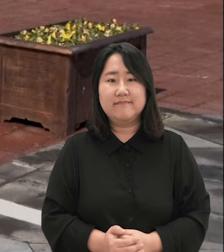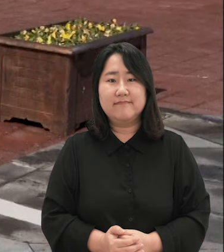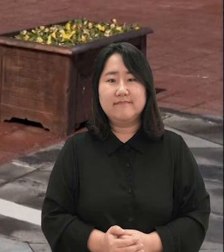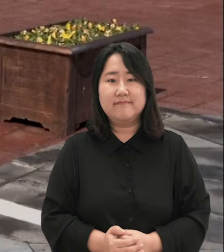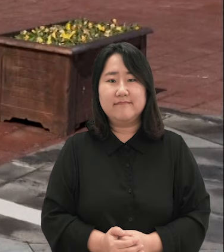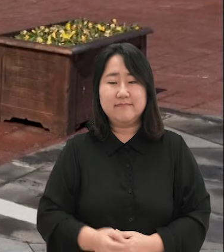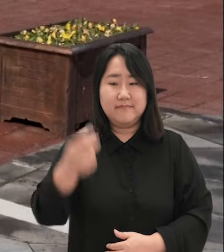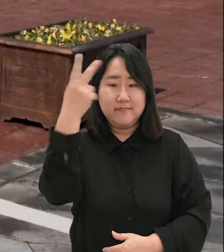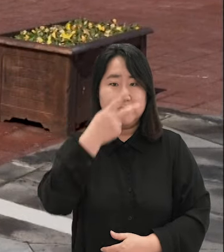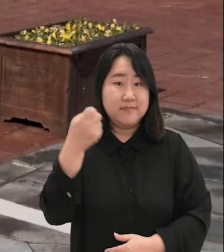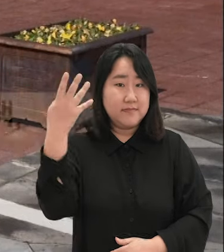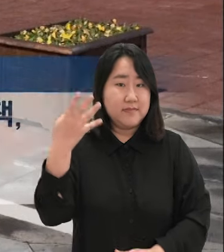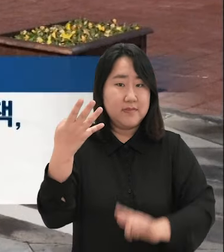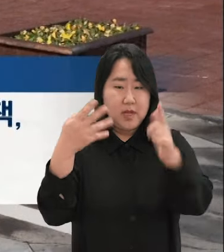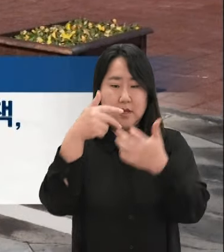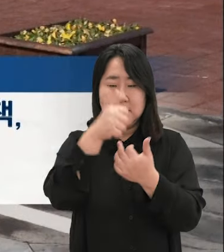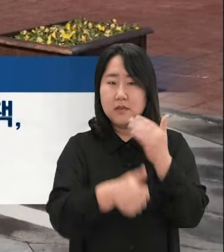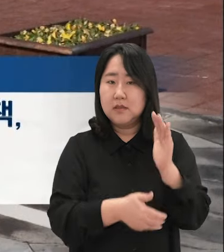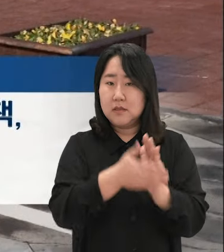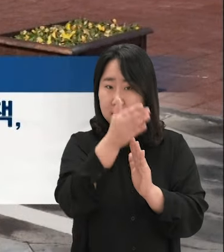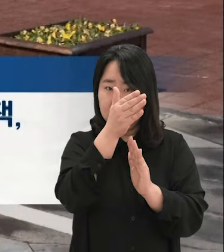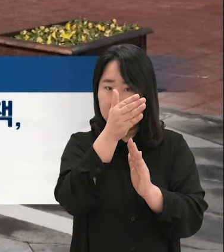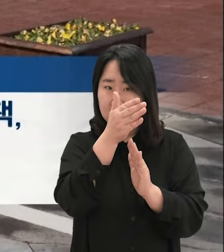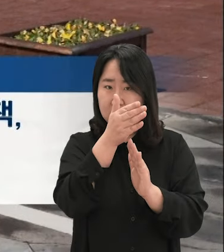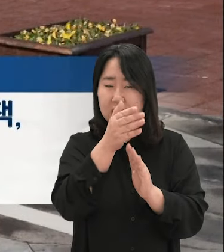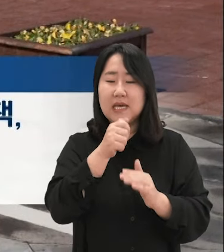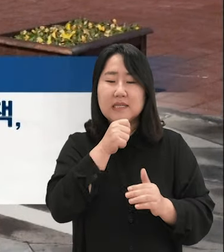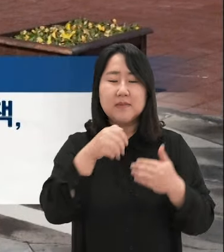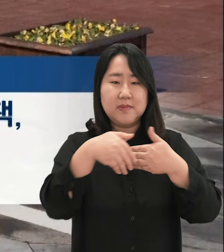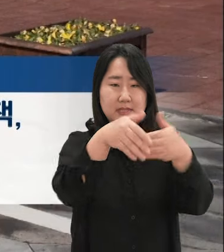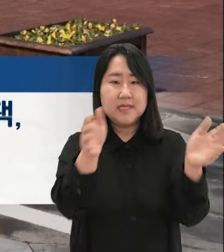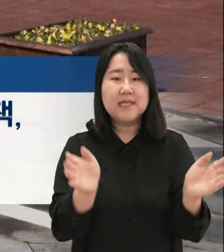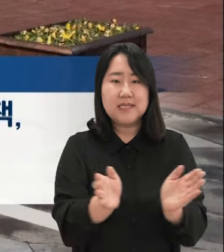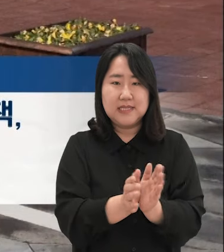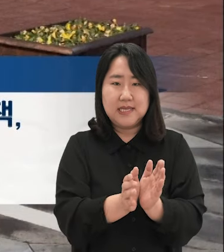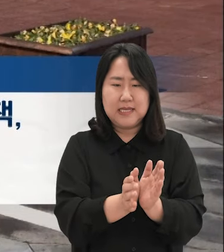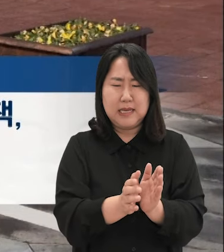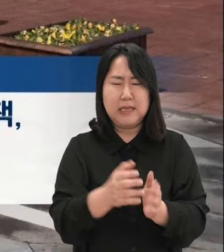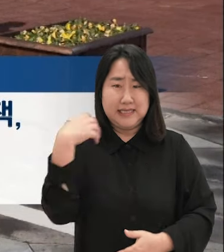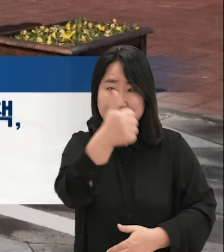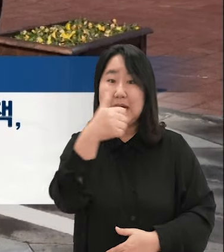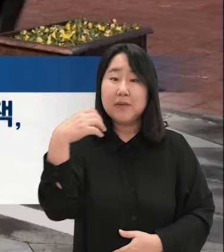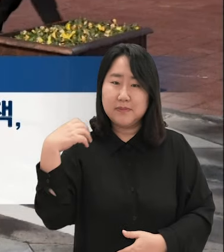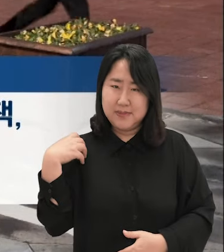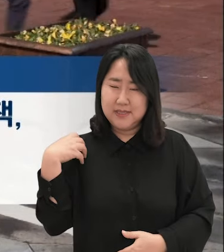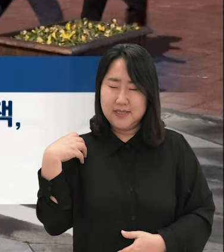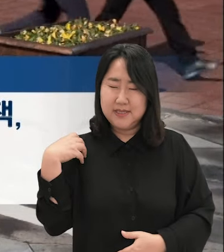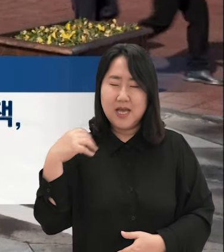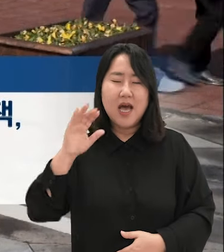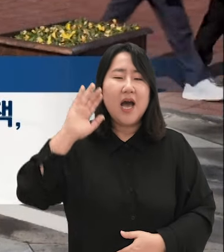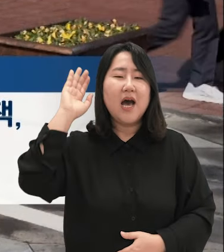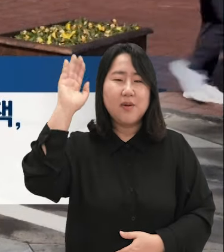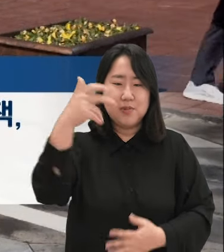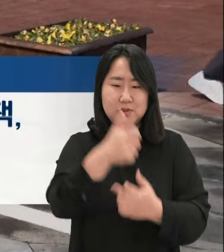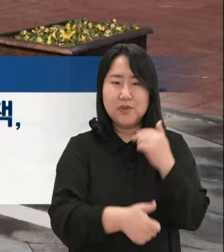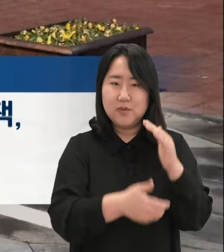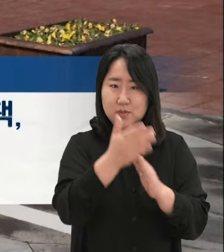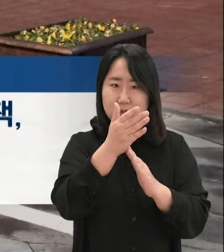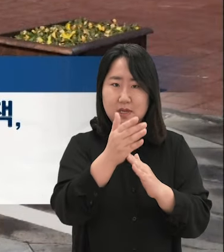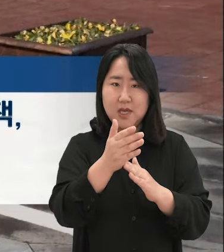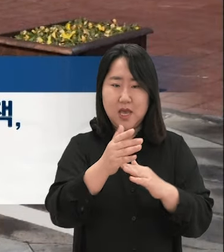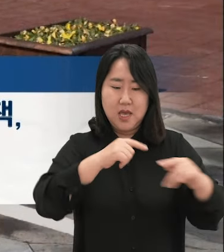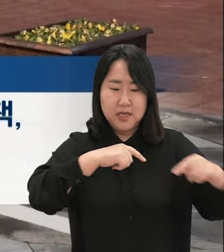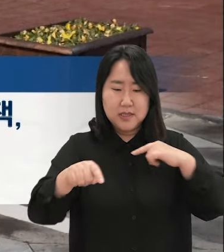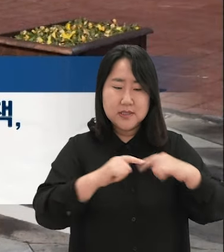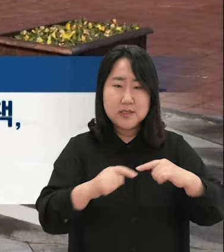단장 2024년 서귀포시 시민 기자단 단장으로서 앞으로 저희는 서귀포시의